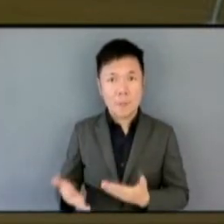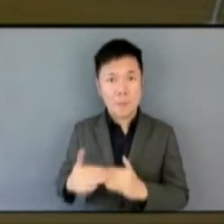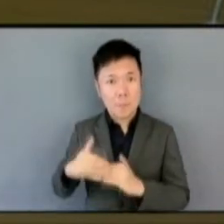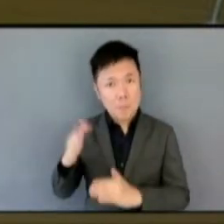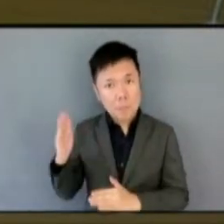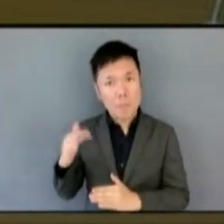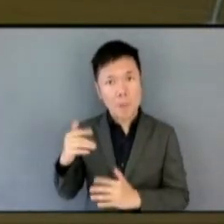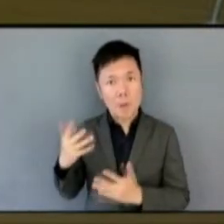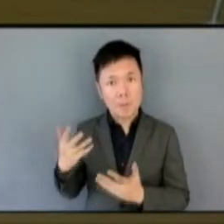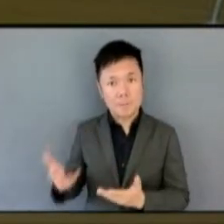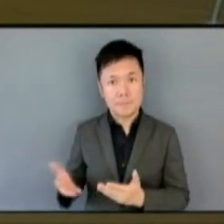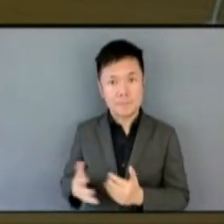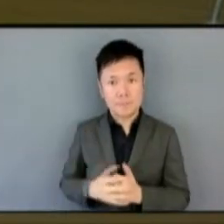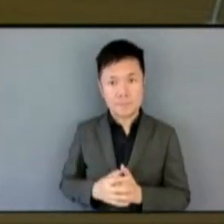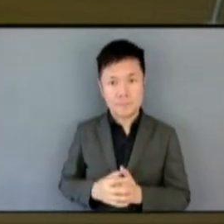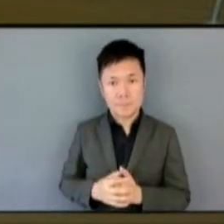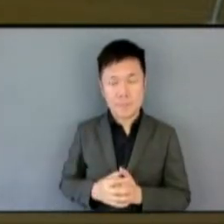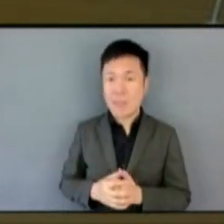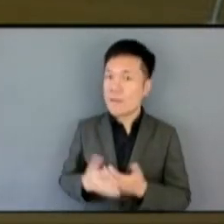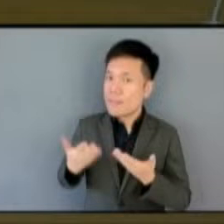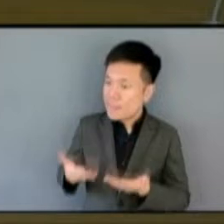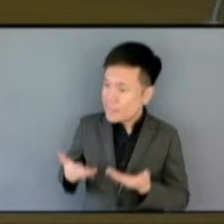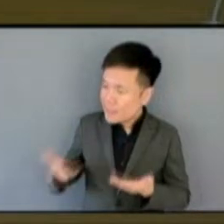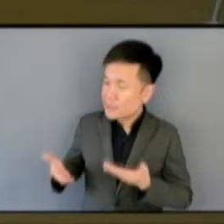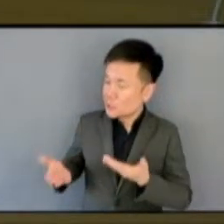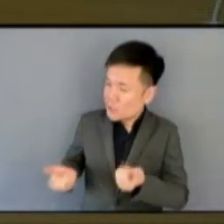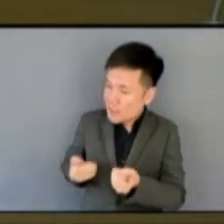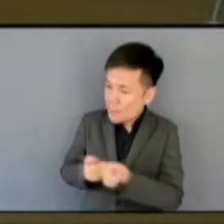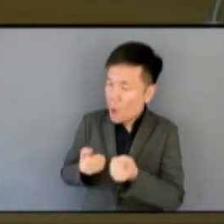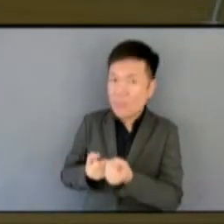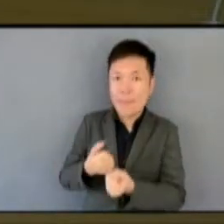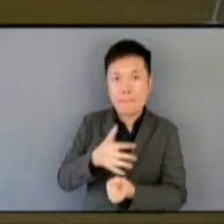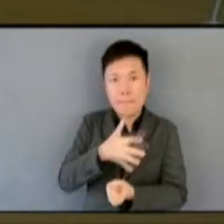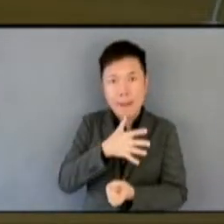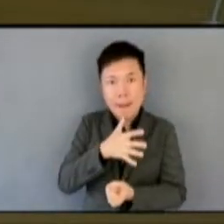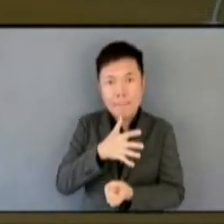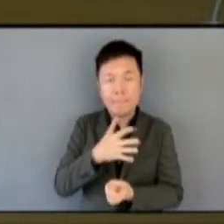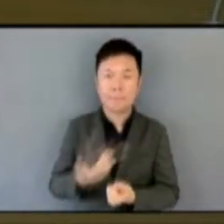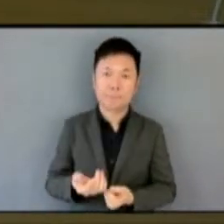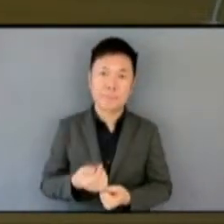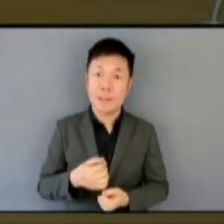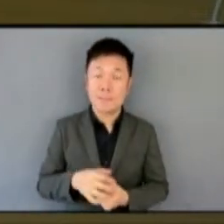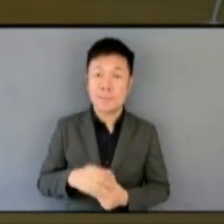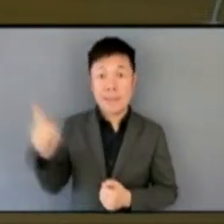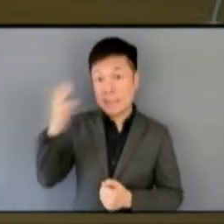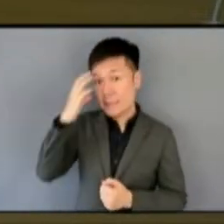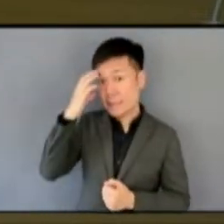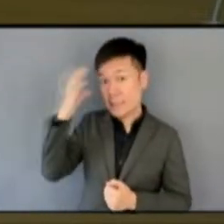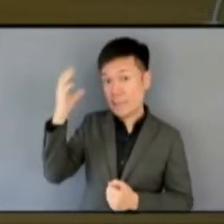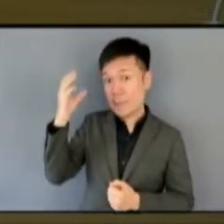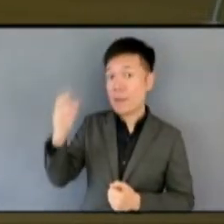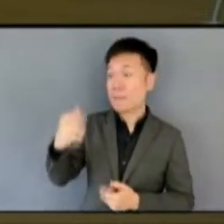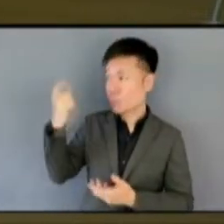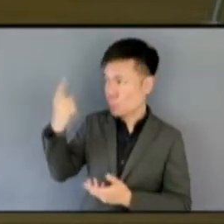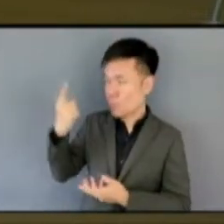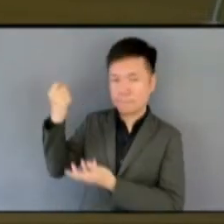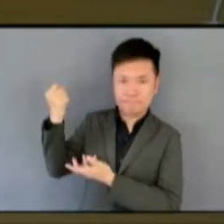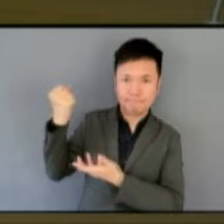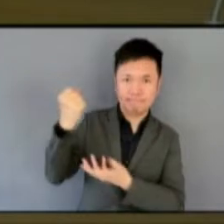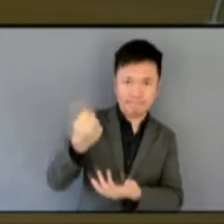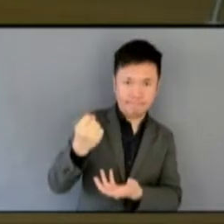пособий, налоговых льгот, обеспечения трудовых прав и гарантий, предоставляемых в